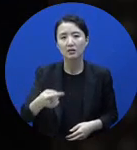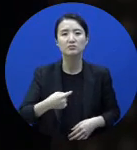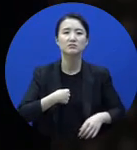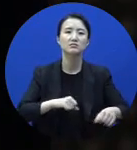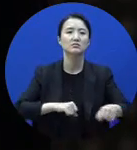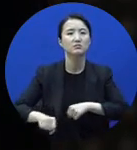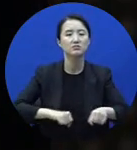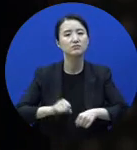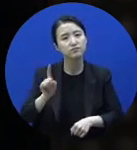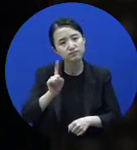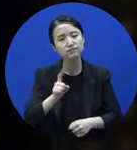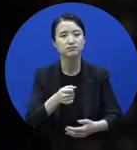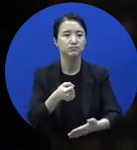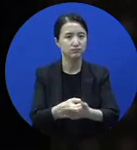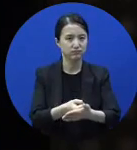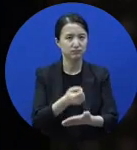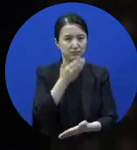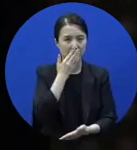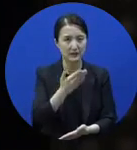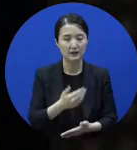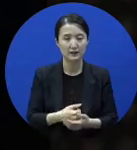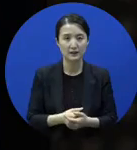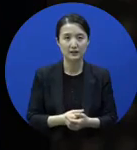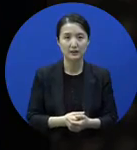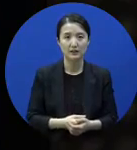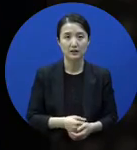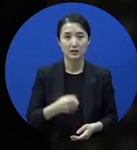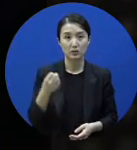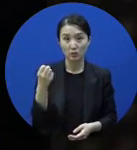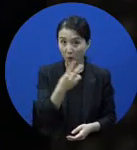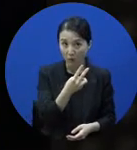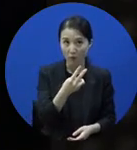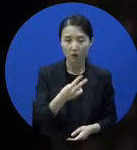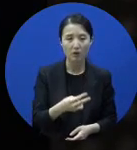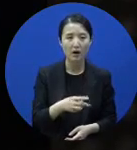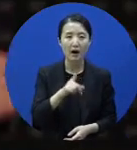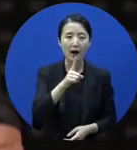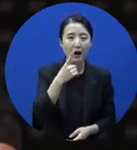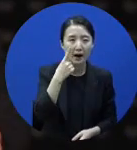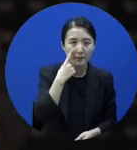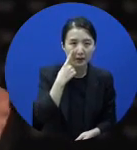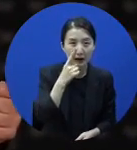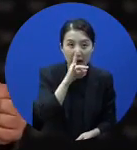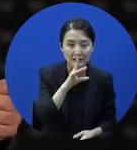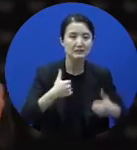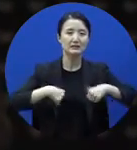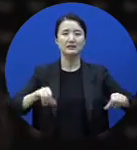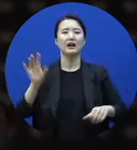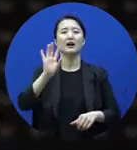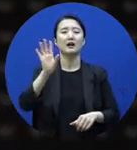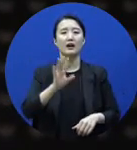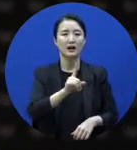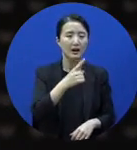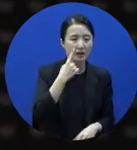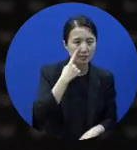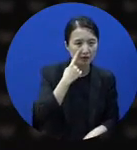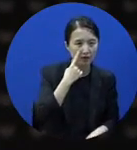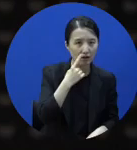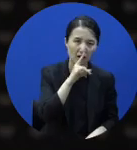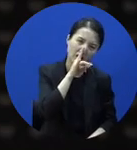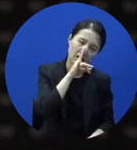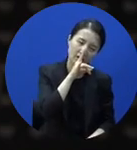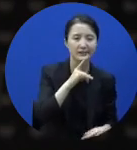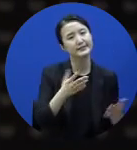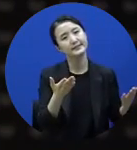이제 하나씩 도전해보는 거예요. 한 번만 도전해서 될 것이 아니라 계속 도전해보는 겁니다. 이것도 해보고 저것도 해보고 어떤 거 딱 했는데 너무 마음에